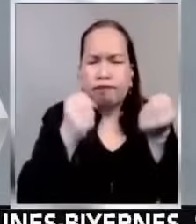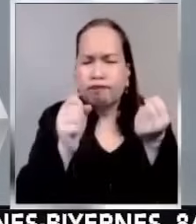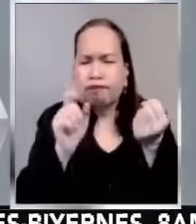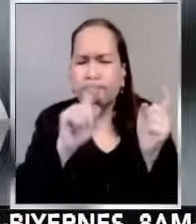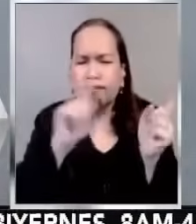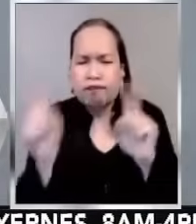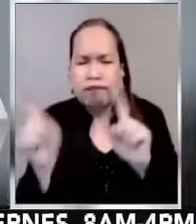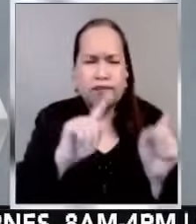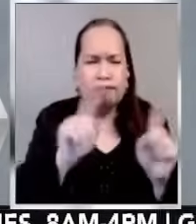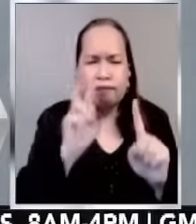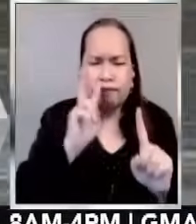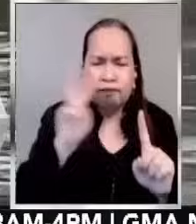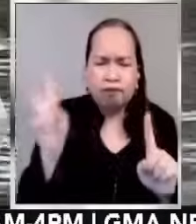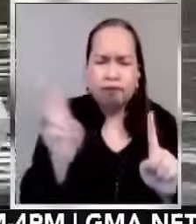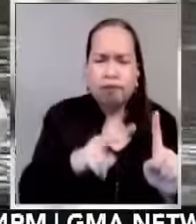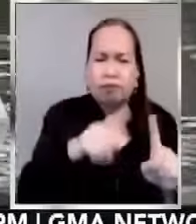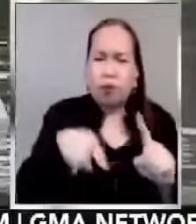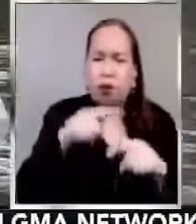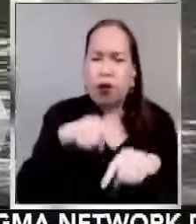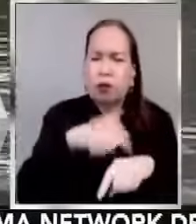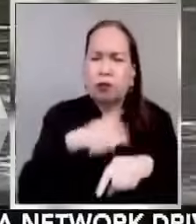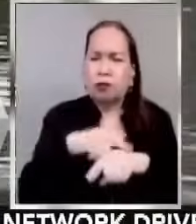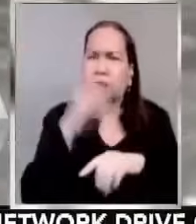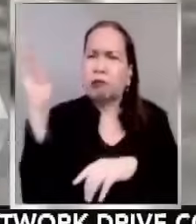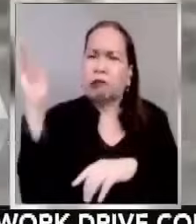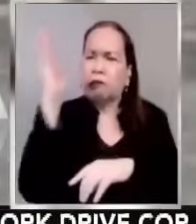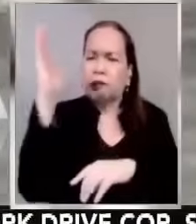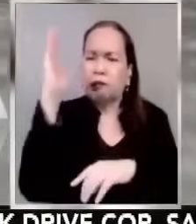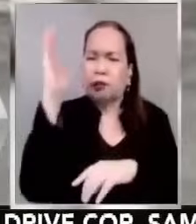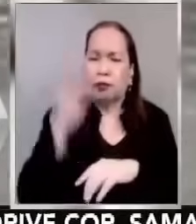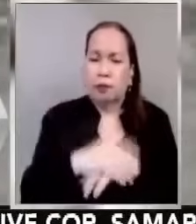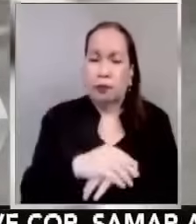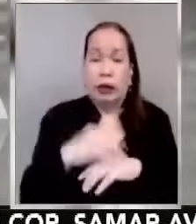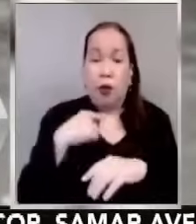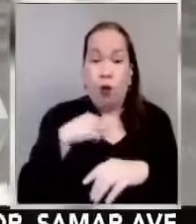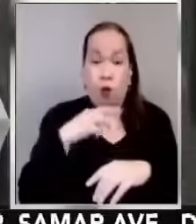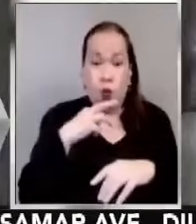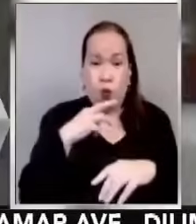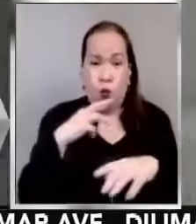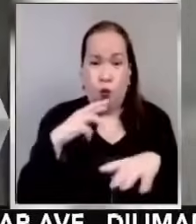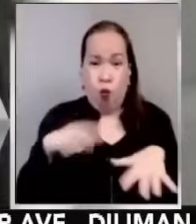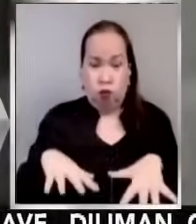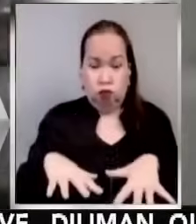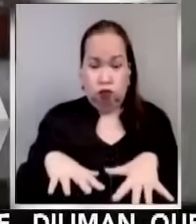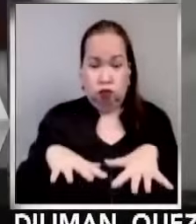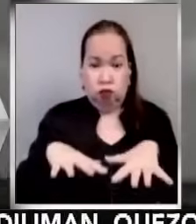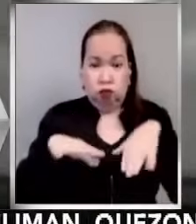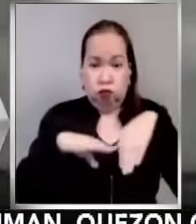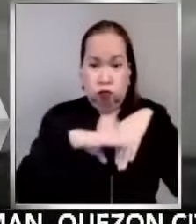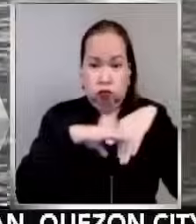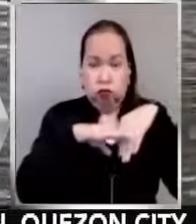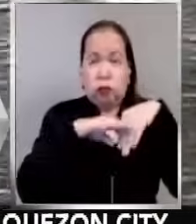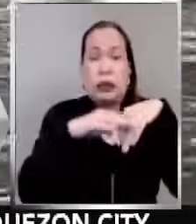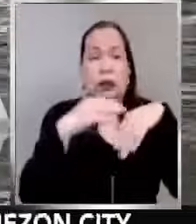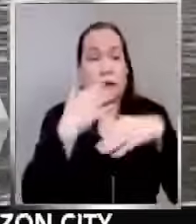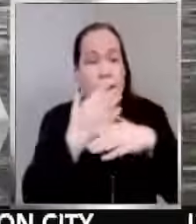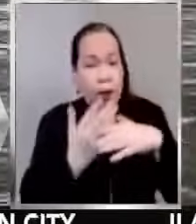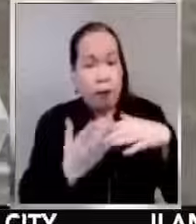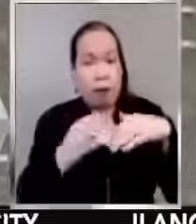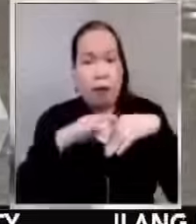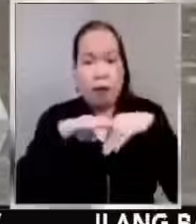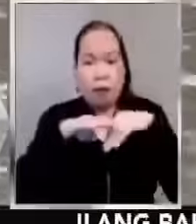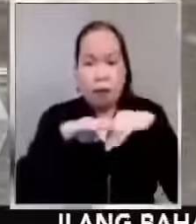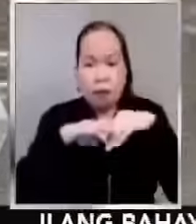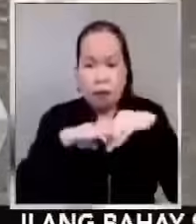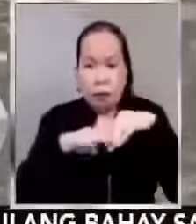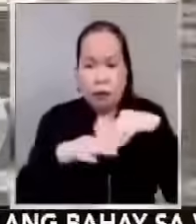ulan hanggang katanghalian. May naipong tubig na hanggang gutter pero mabilis ding humupa sa Panulukan ng Taft at Padre Faura,